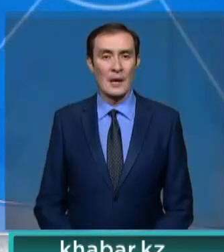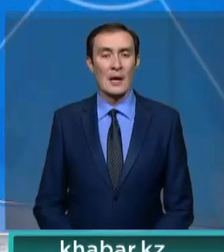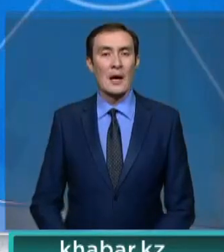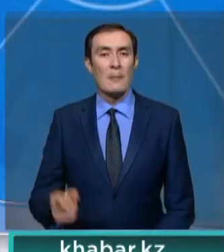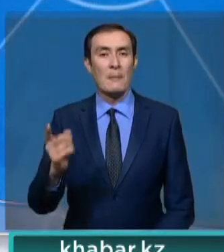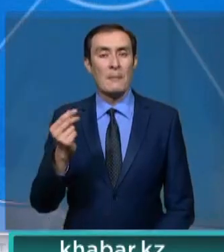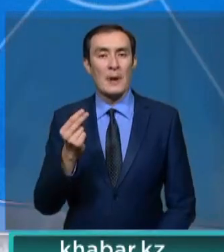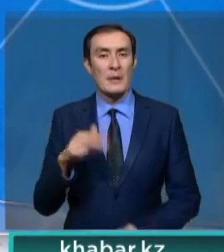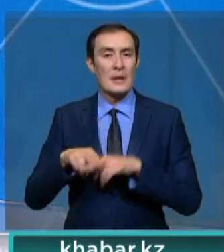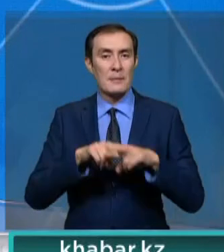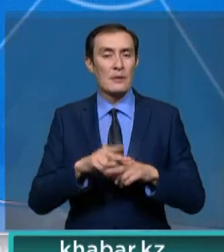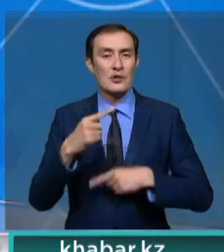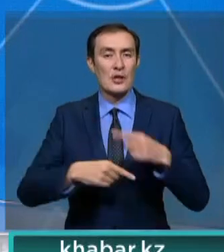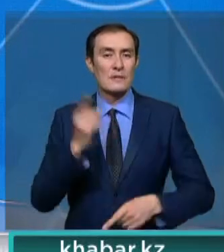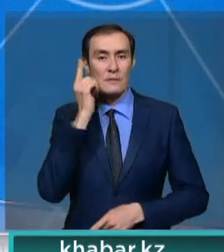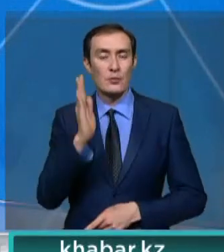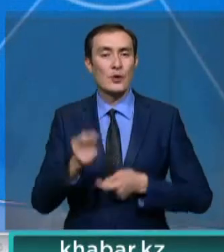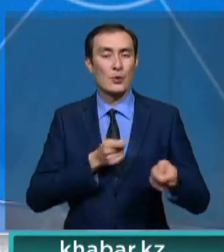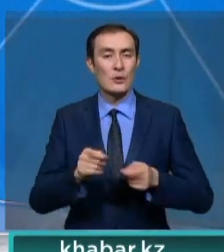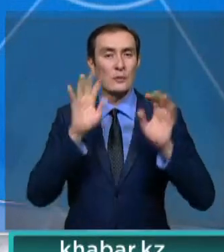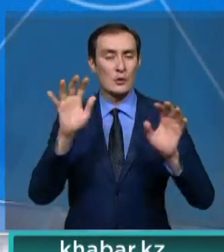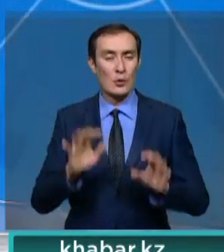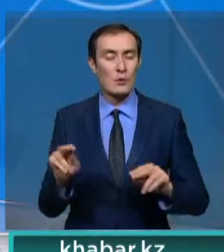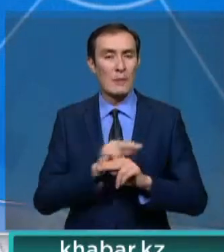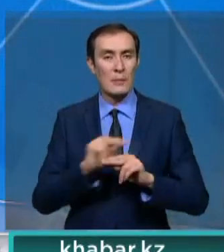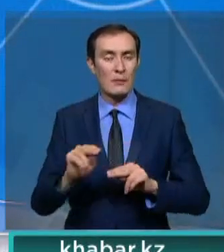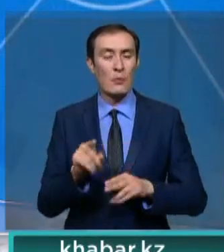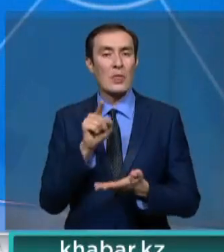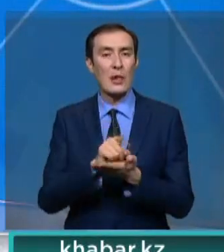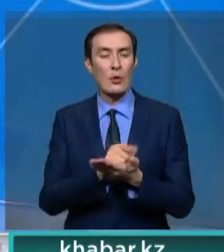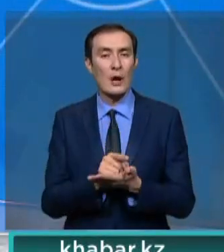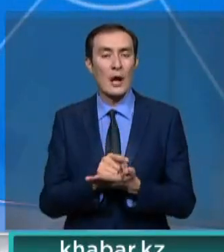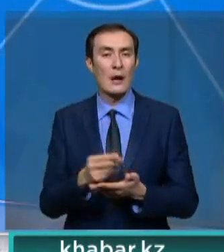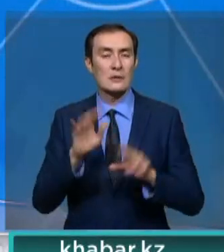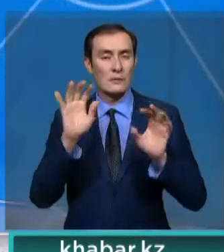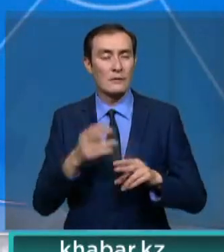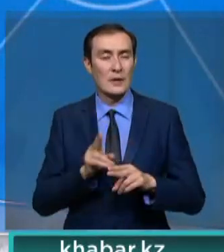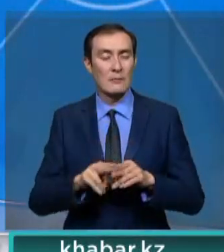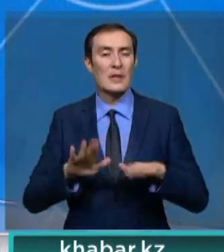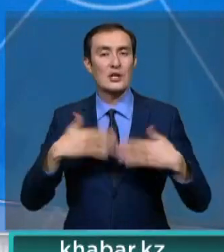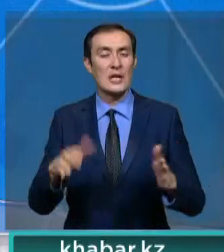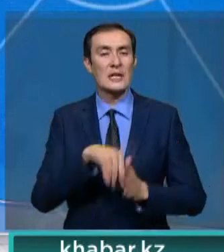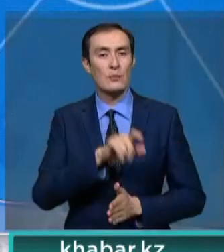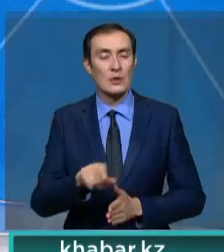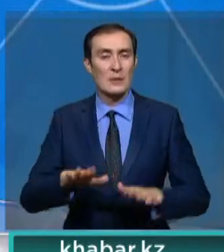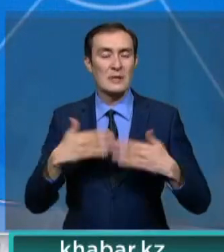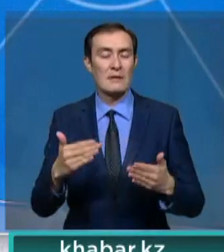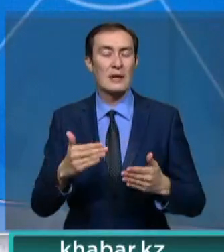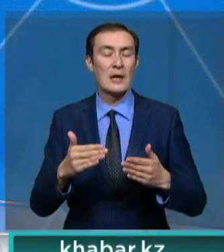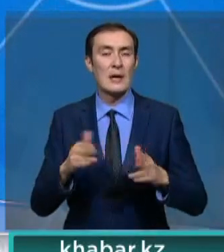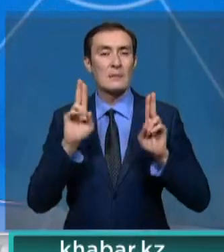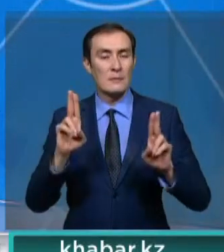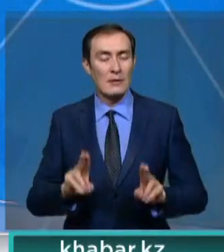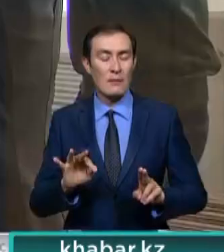Мобильные переводы денег будут регулироваться законом. Соответствующие поправки по налогообложению разработали депутаты. Сегодня они представили нормы